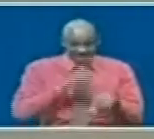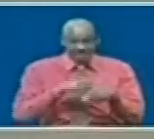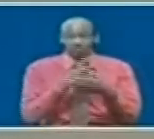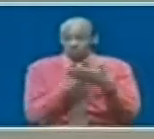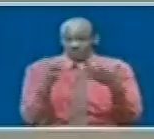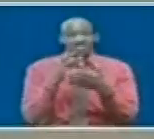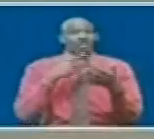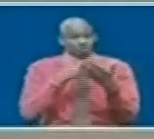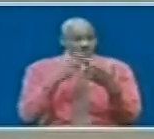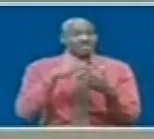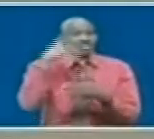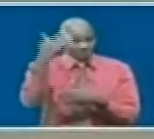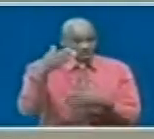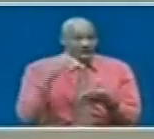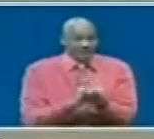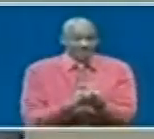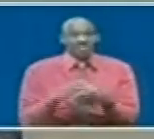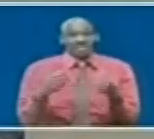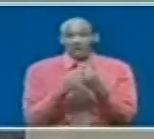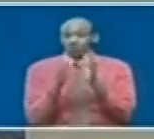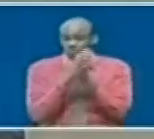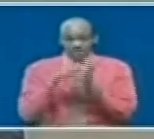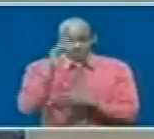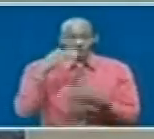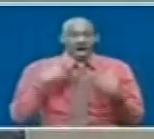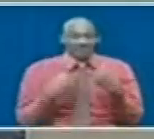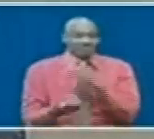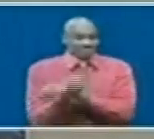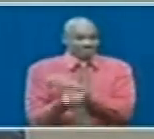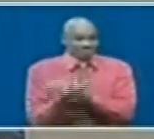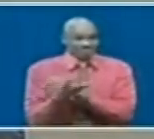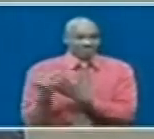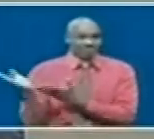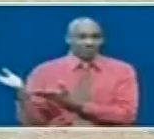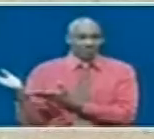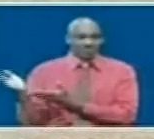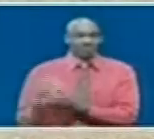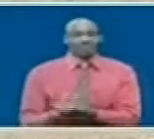mbili zijazo mjini Eldama Ravine. Mwanahabari Victor Ogale na maelezo zaidi.